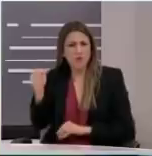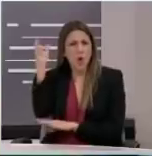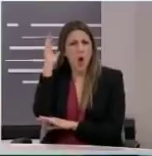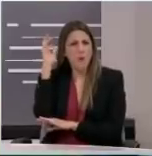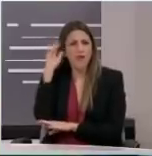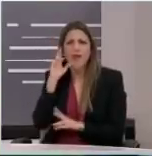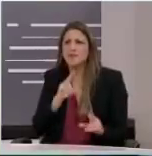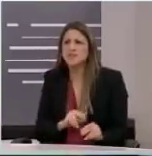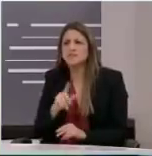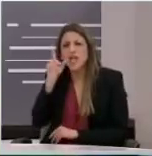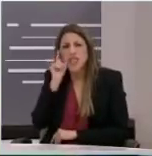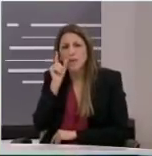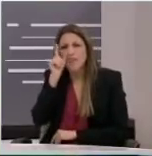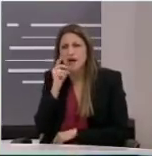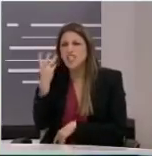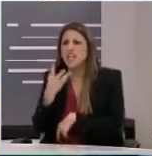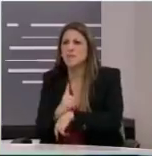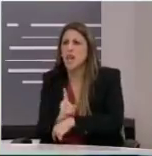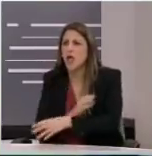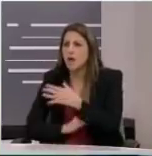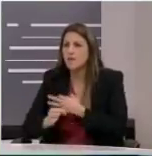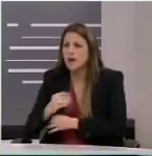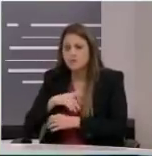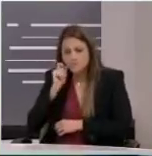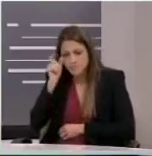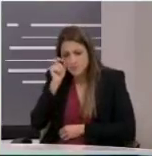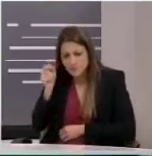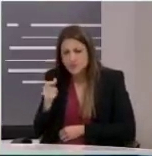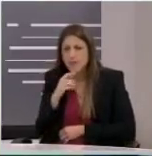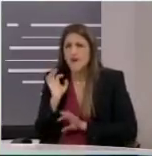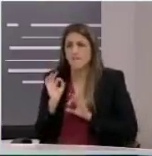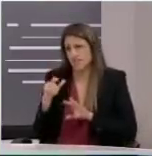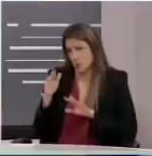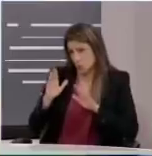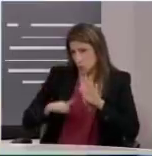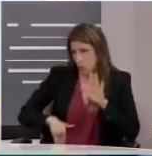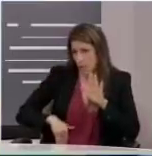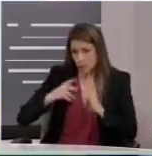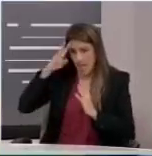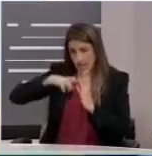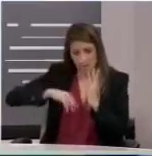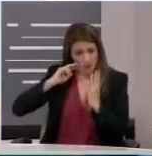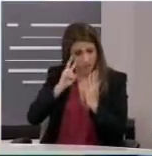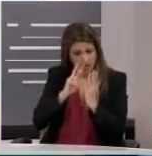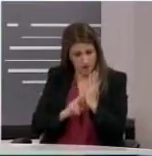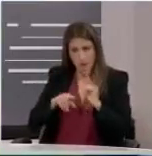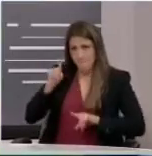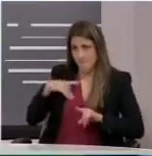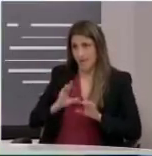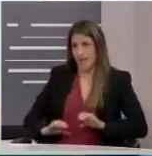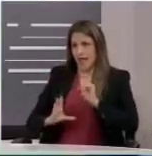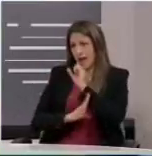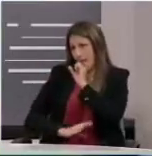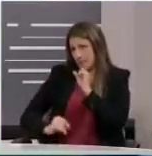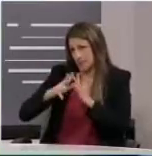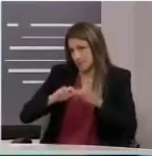επί 35 λεπτά, ευτυχώς το τέλος ανεβάσατε στημένα κι αυτό, μέσα από το κείμενο που κάποιοι σας έχουν ετοιμάσει τους τόνους,